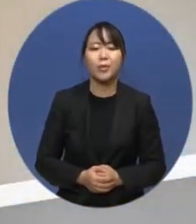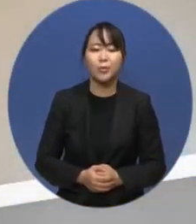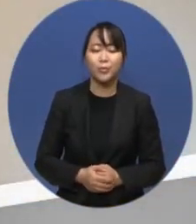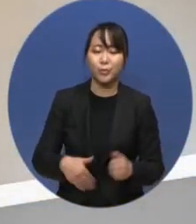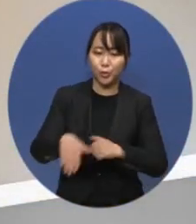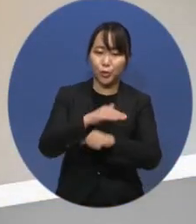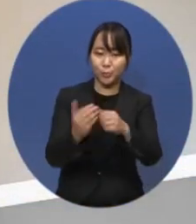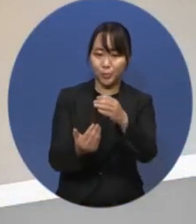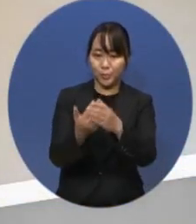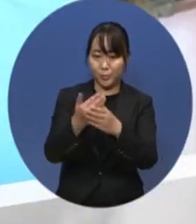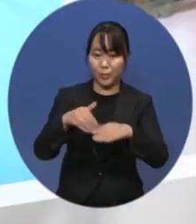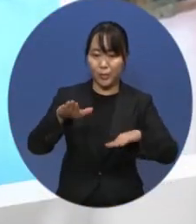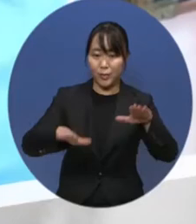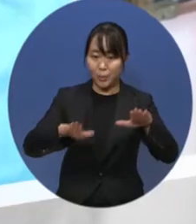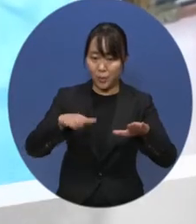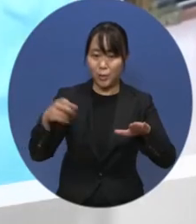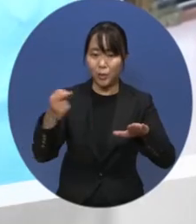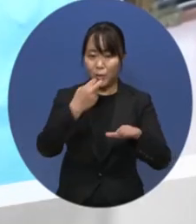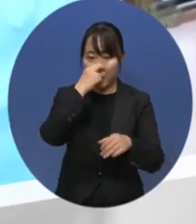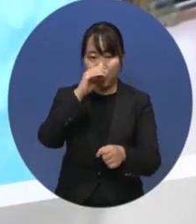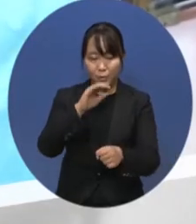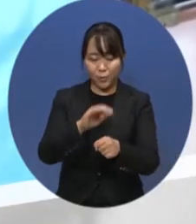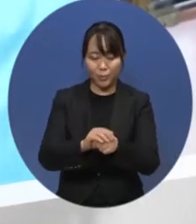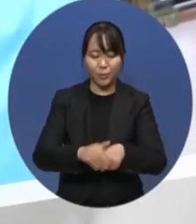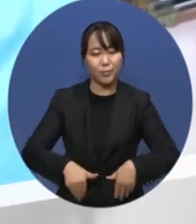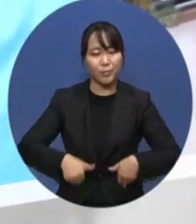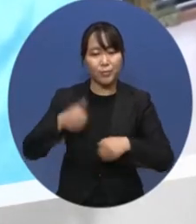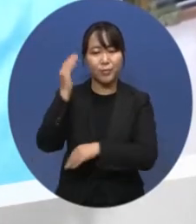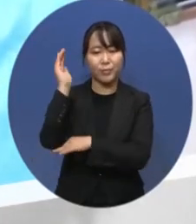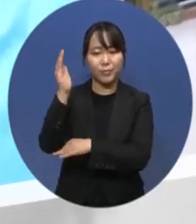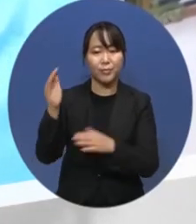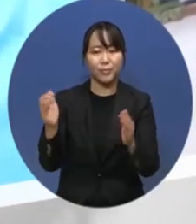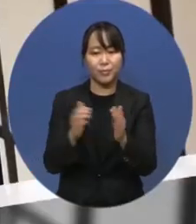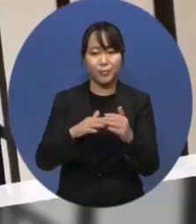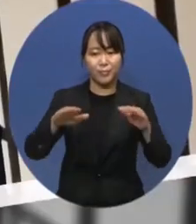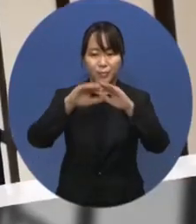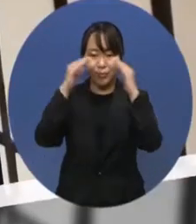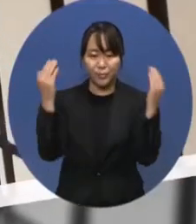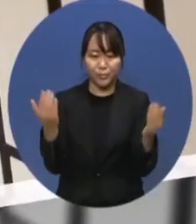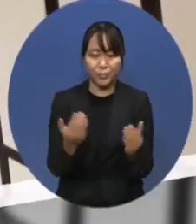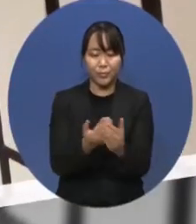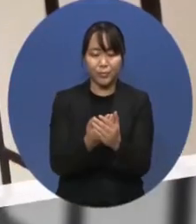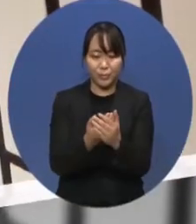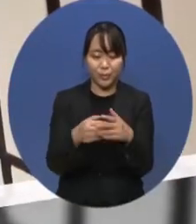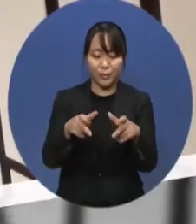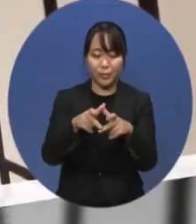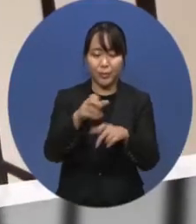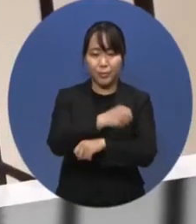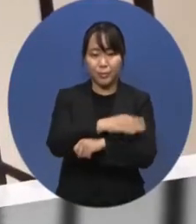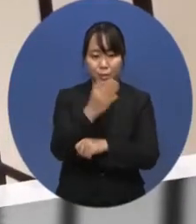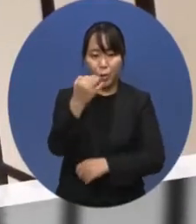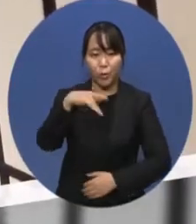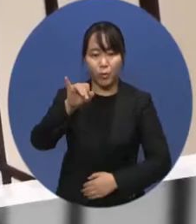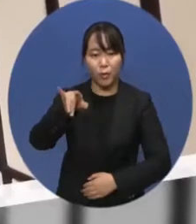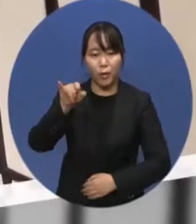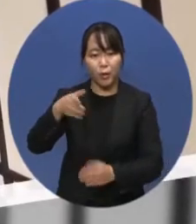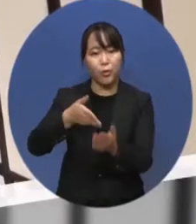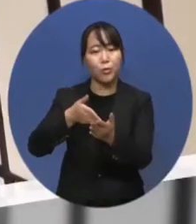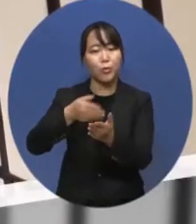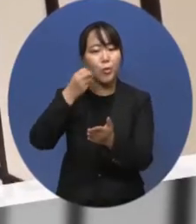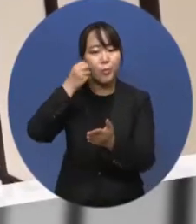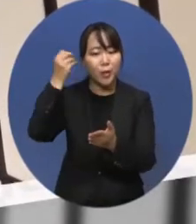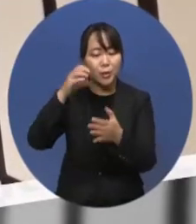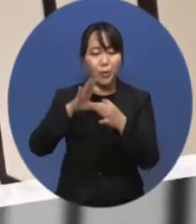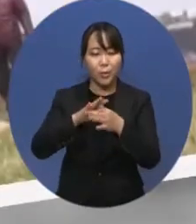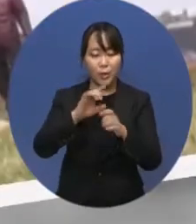우리 주변에서 일어나는 불공정한 살에 붙어 억울한 사연 따뜻한 및 암까지 장애인 신문과 왜 표현 뉴스